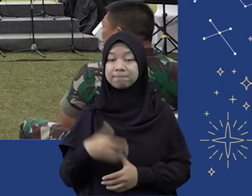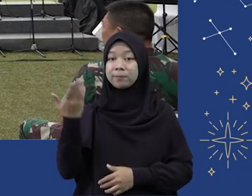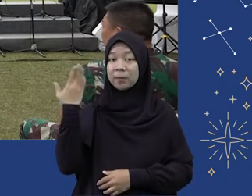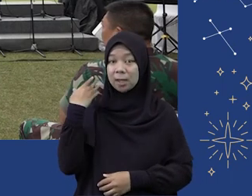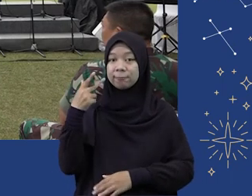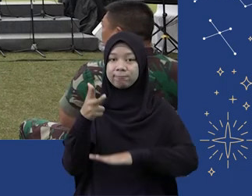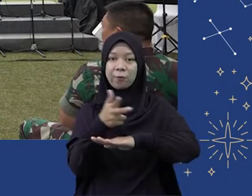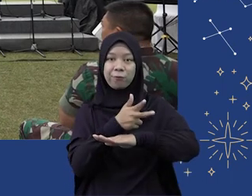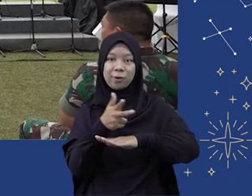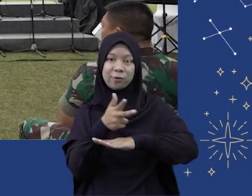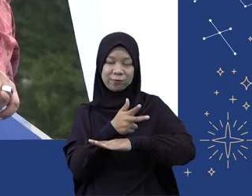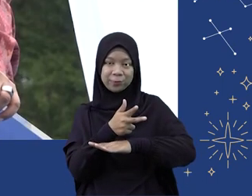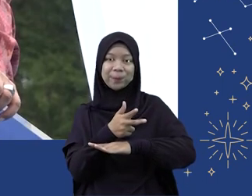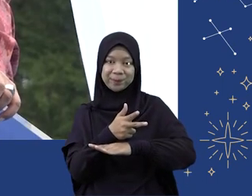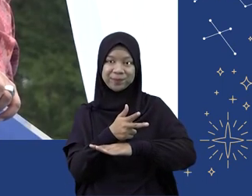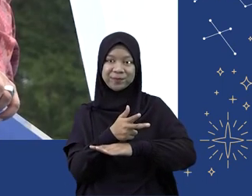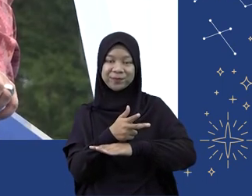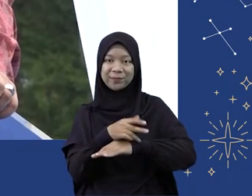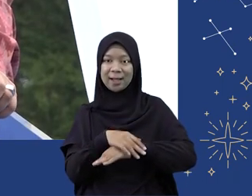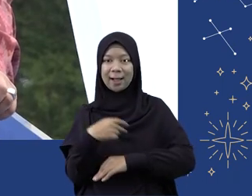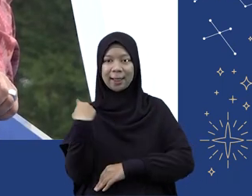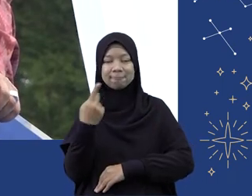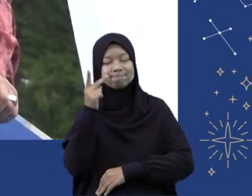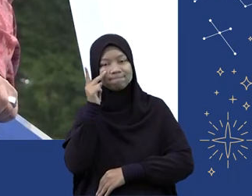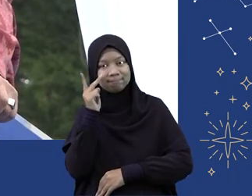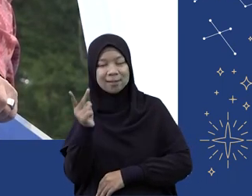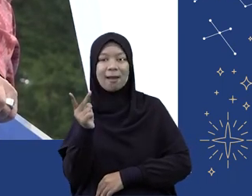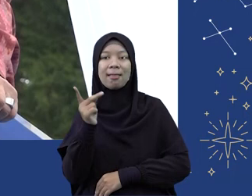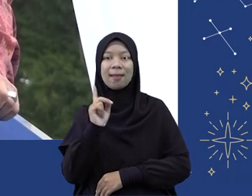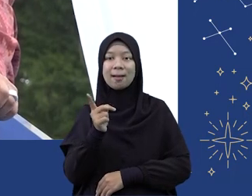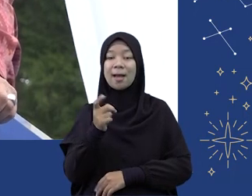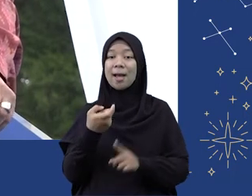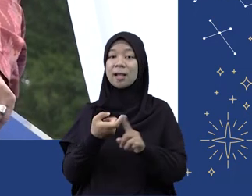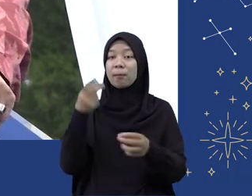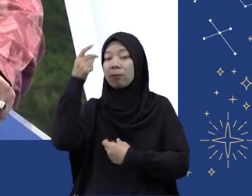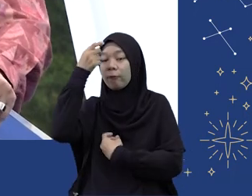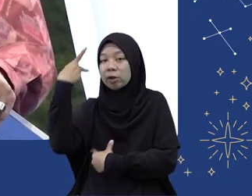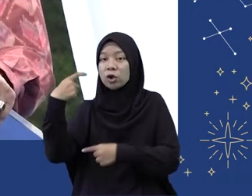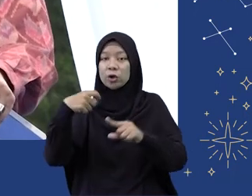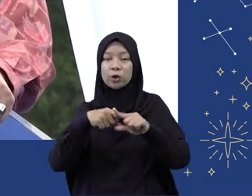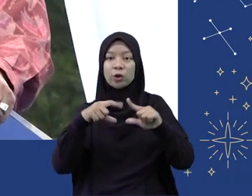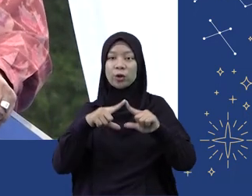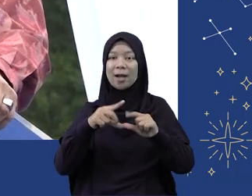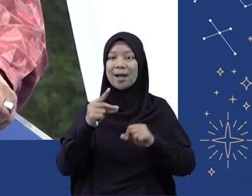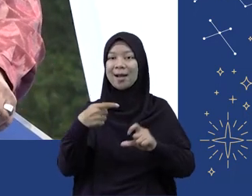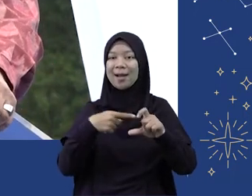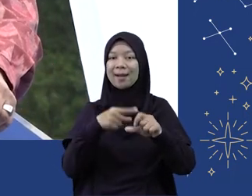video yang kita lihat dari Profesor karo katakan bahwa lokasi